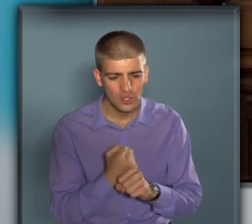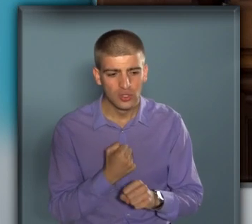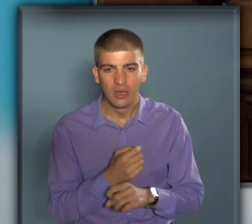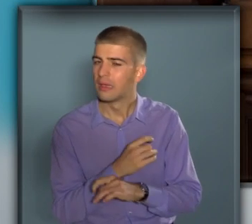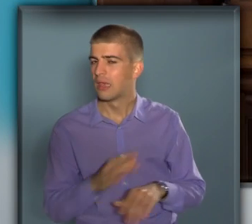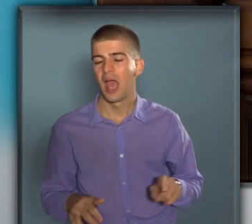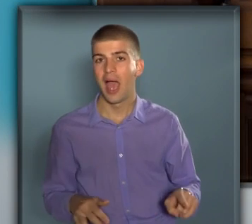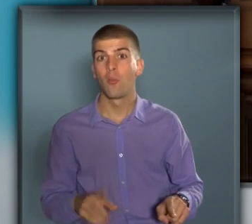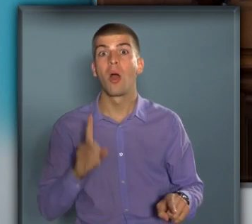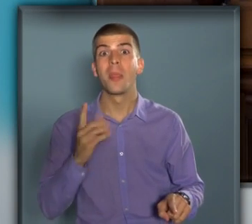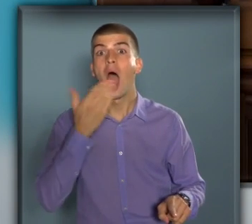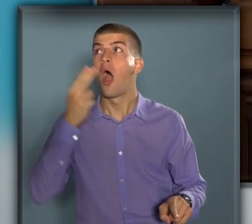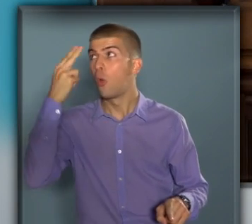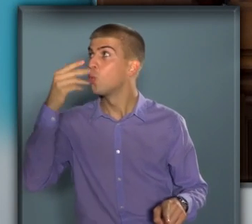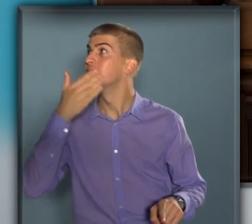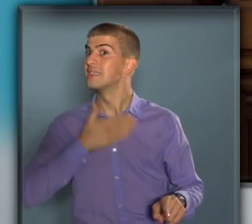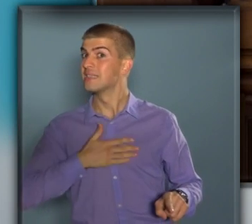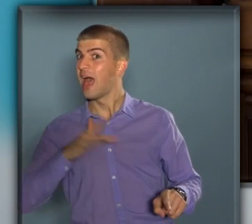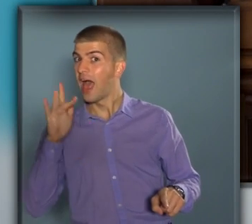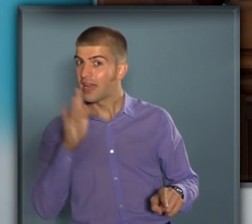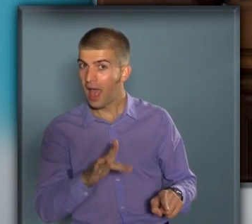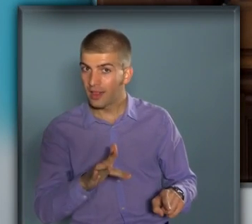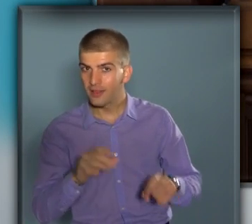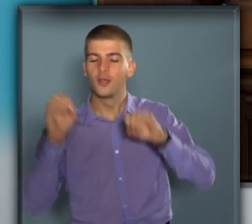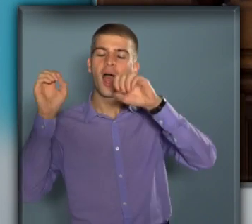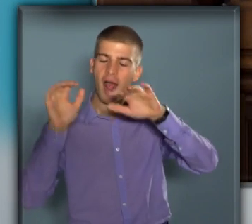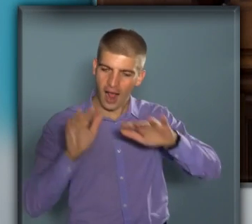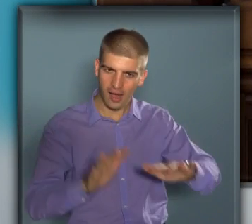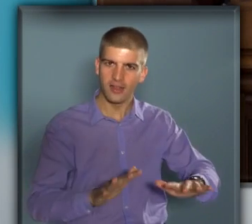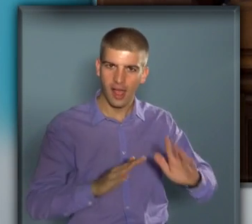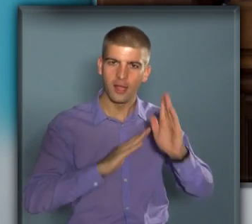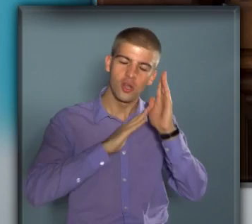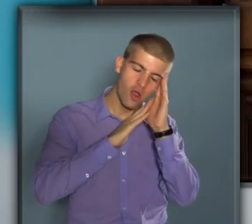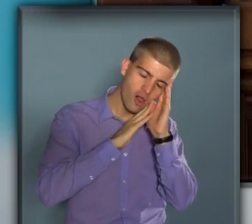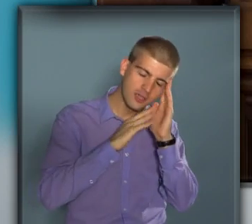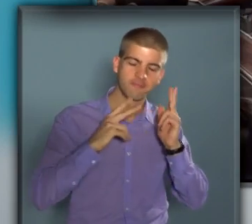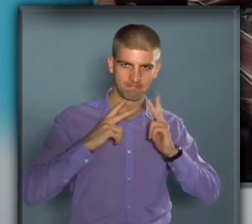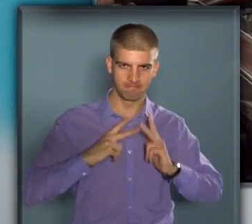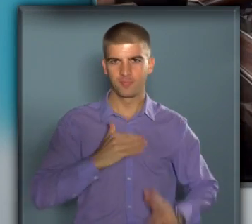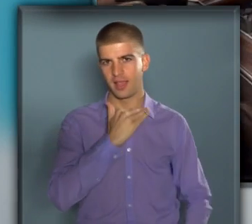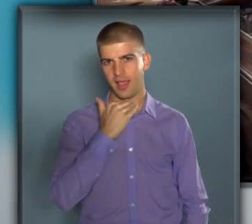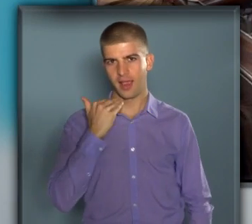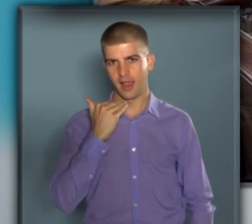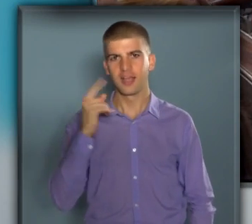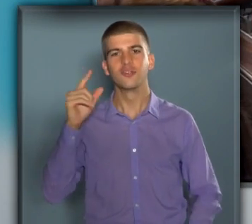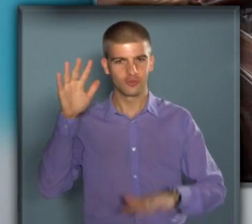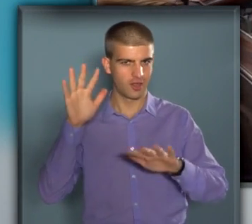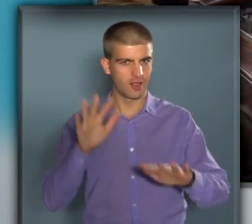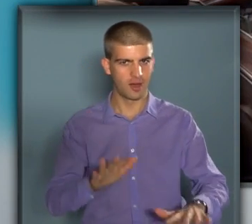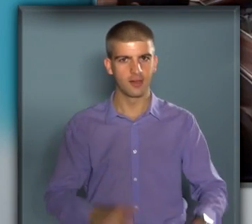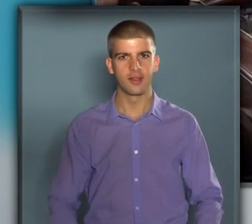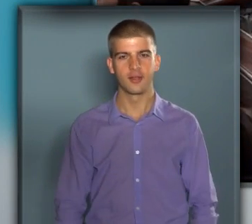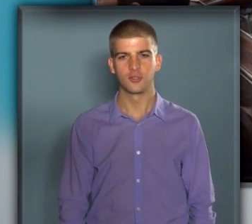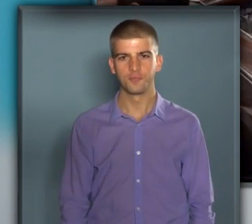szeret, annak álmában is ad eleget. Isten áldjon meg mindnyájunkat. Most